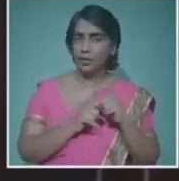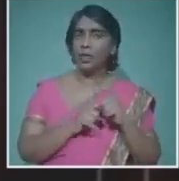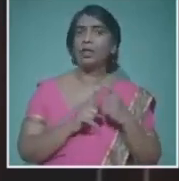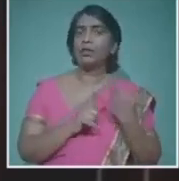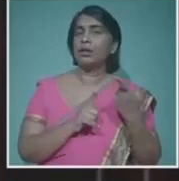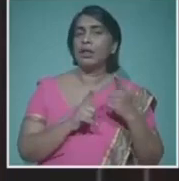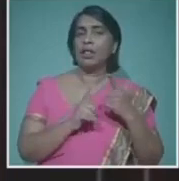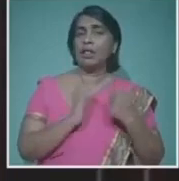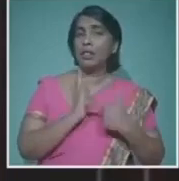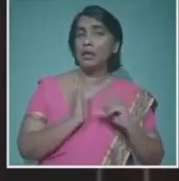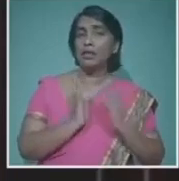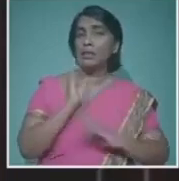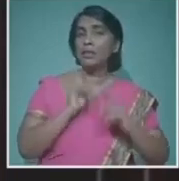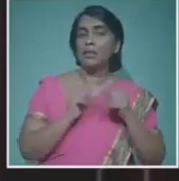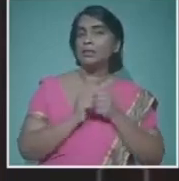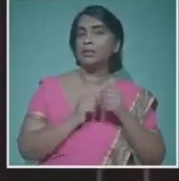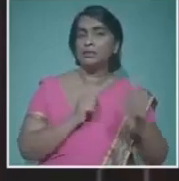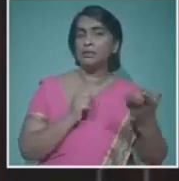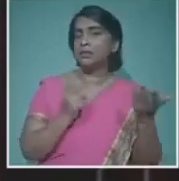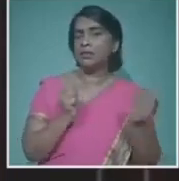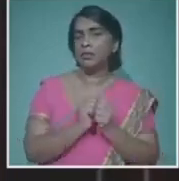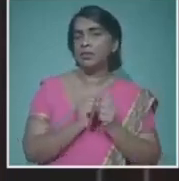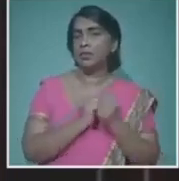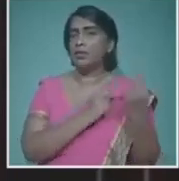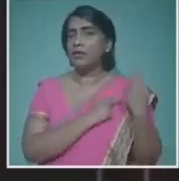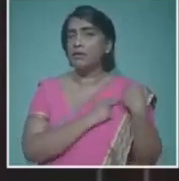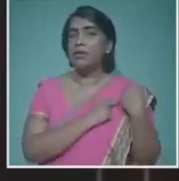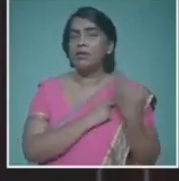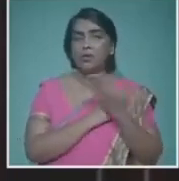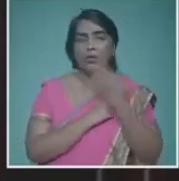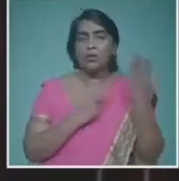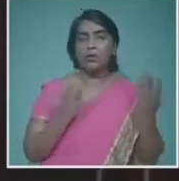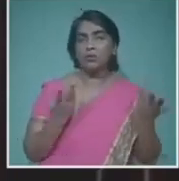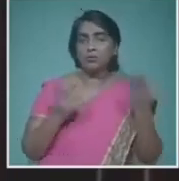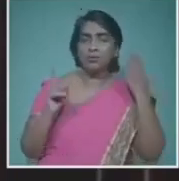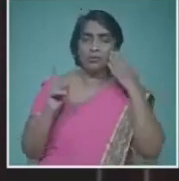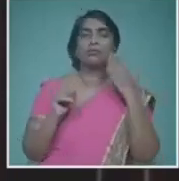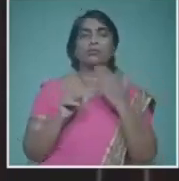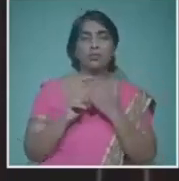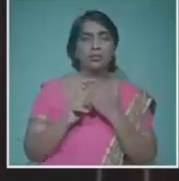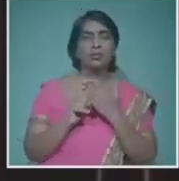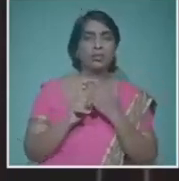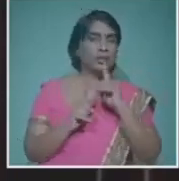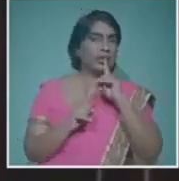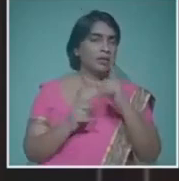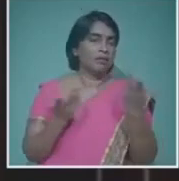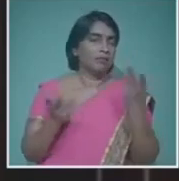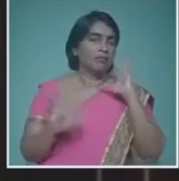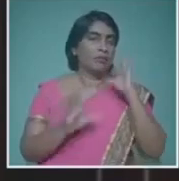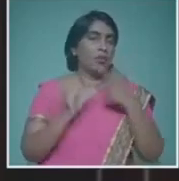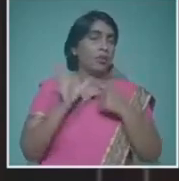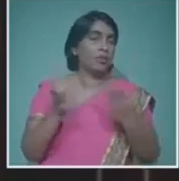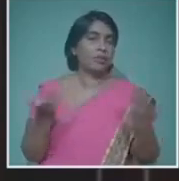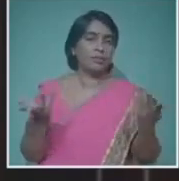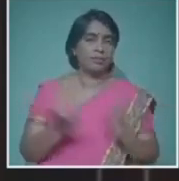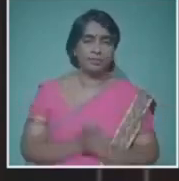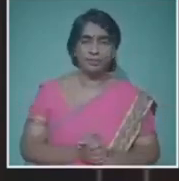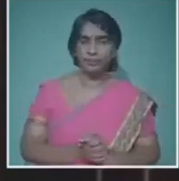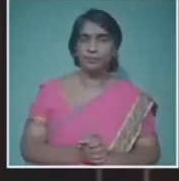වඩා තාක්ෂණික අමාත්‍යාංශයට මේකට කර දෙන්න පුළුවන්. ඒ සම්බන්ධයෙන් ඔබතුමාට මොකද දෙන්න තියෙන පිළිතුර කියන එකයි